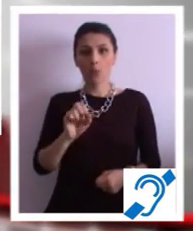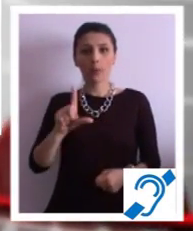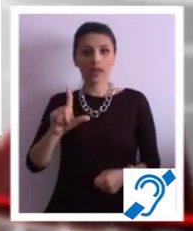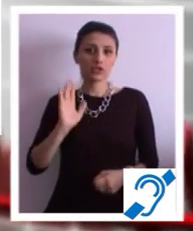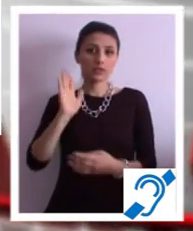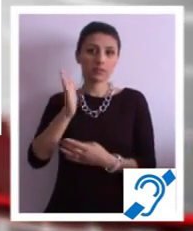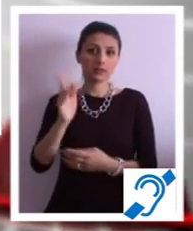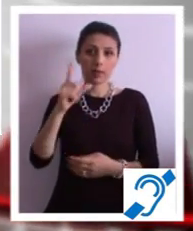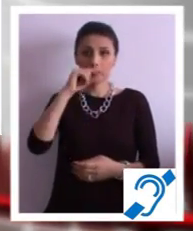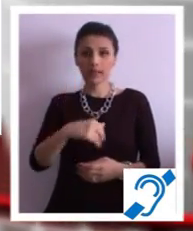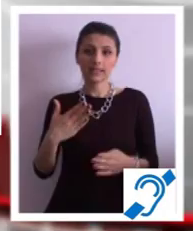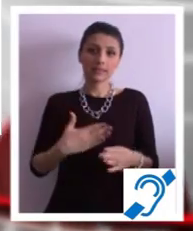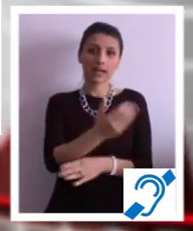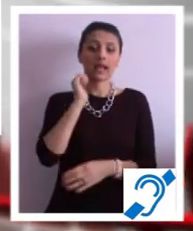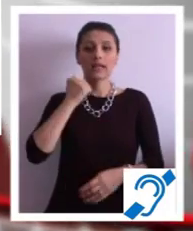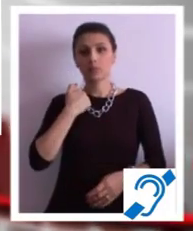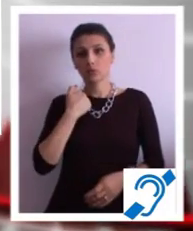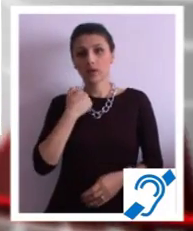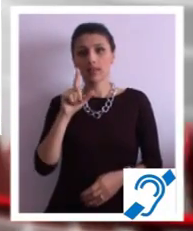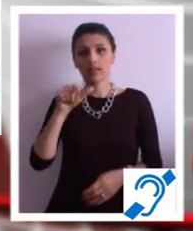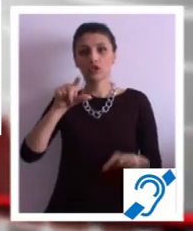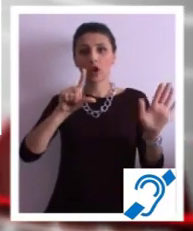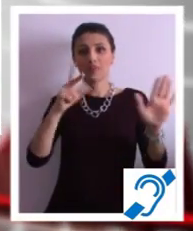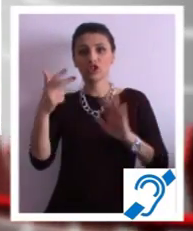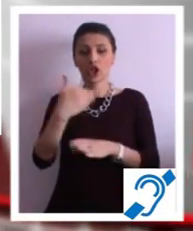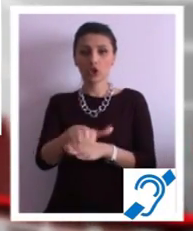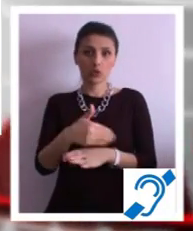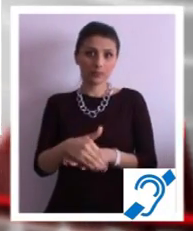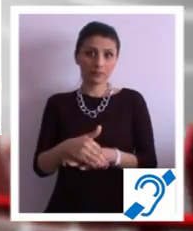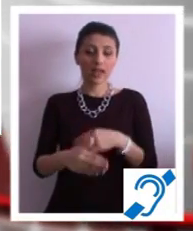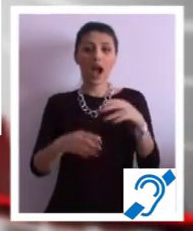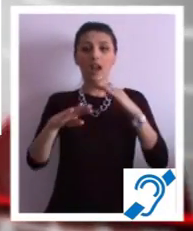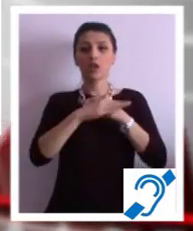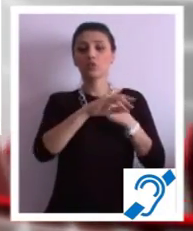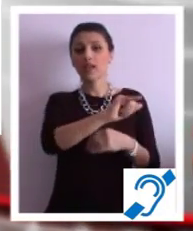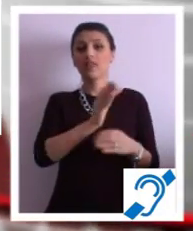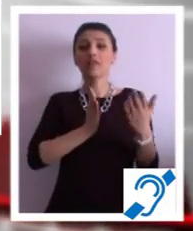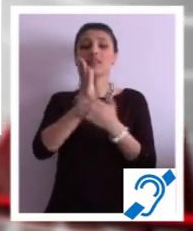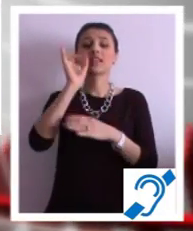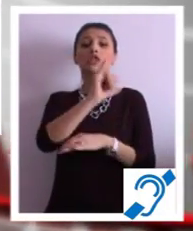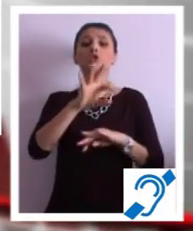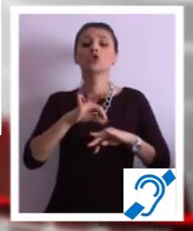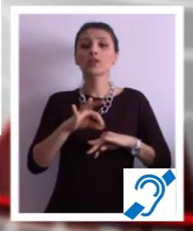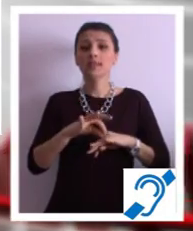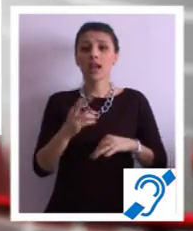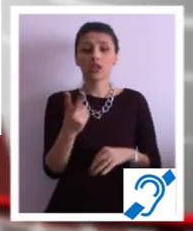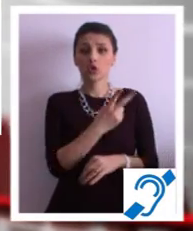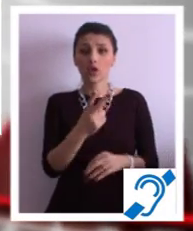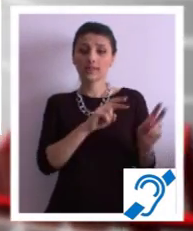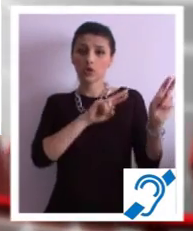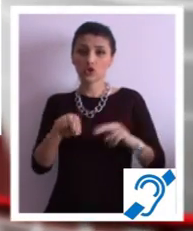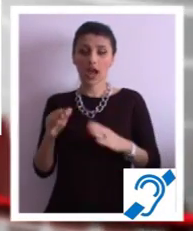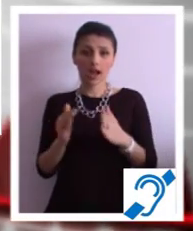și se deplasa dinspre Pitești spre Câmpul Lung, pe DN73. Alături de el se afla viitoarea sa soție. Cei doi se